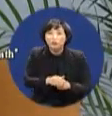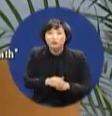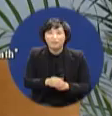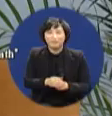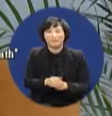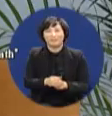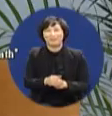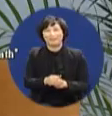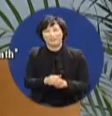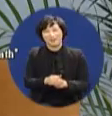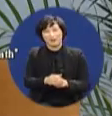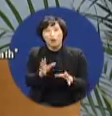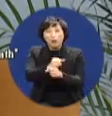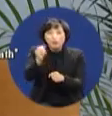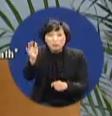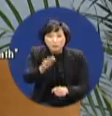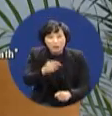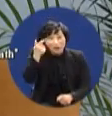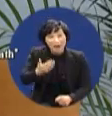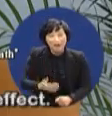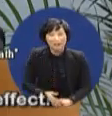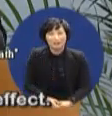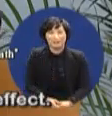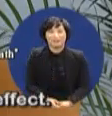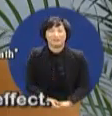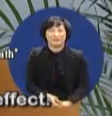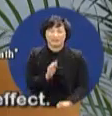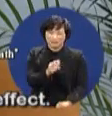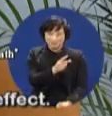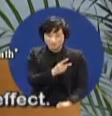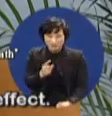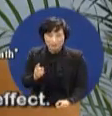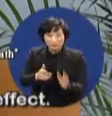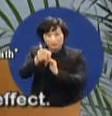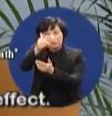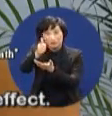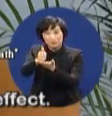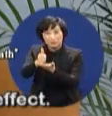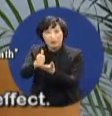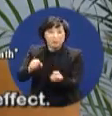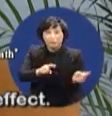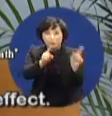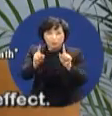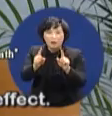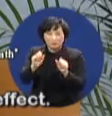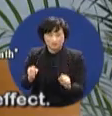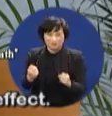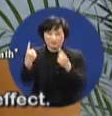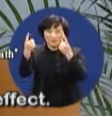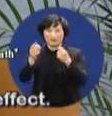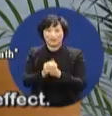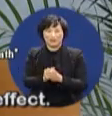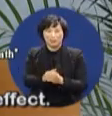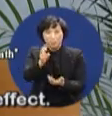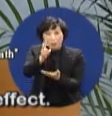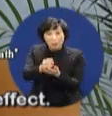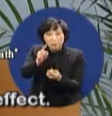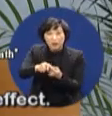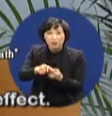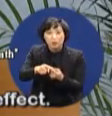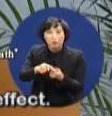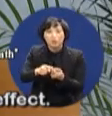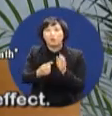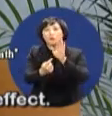확증됐느냐, 언제부터 확증됐느냐, 바로 예수의 부활과 동시에 법적인